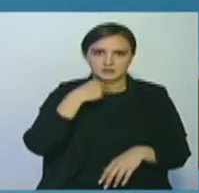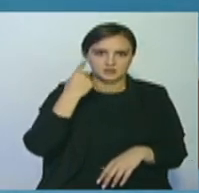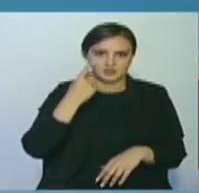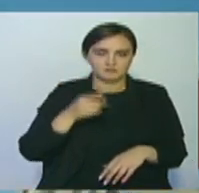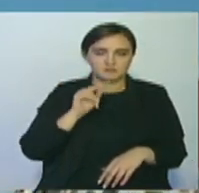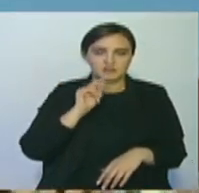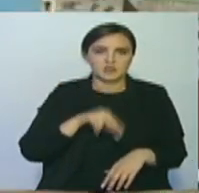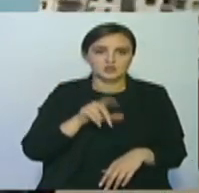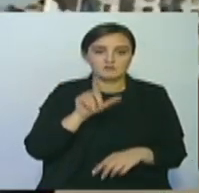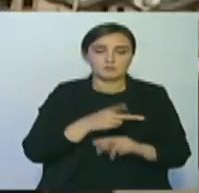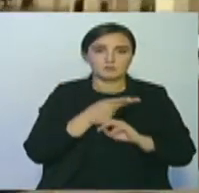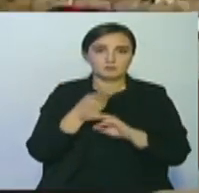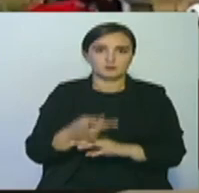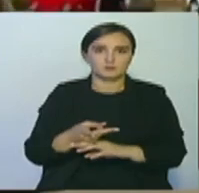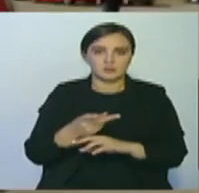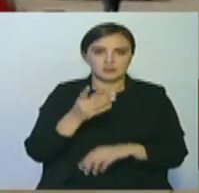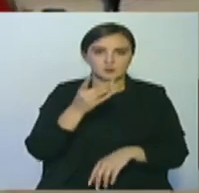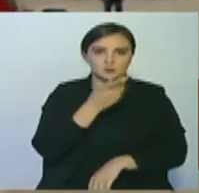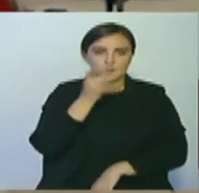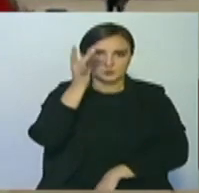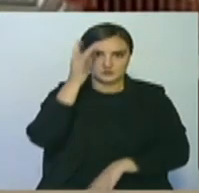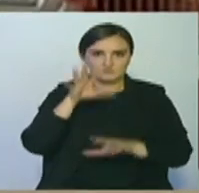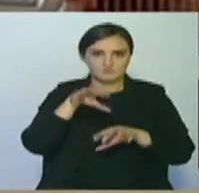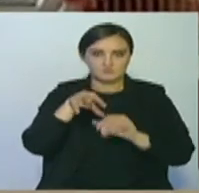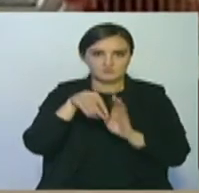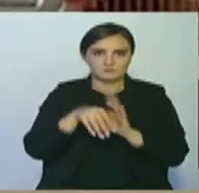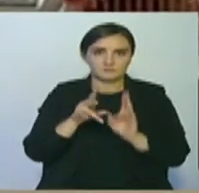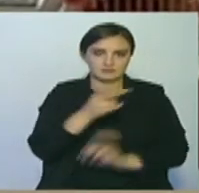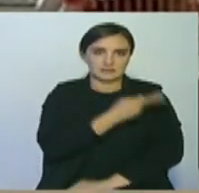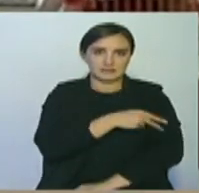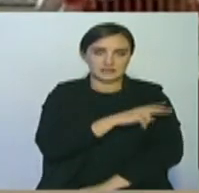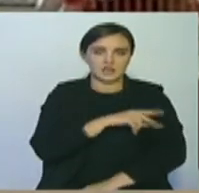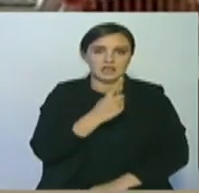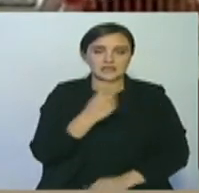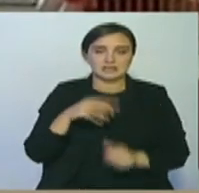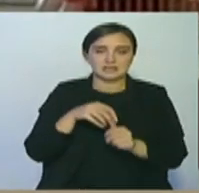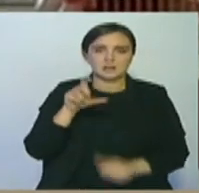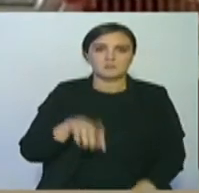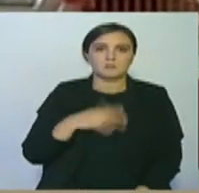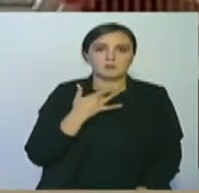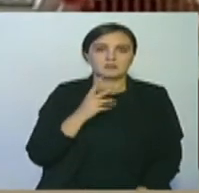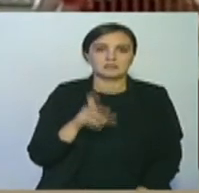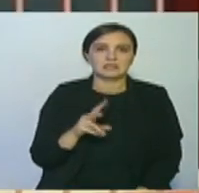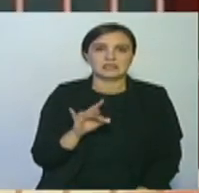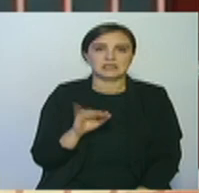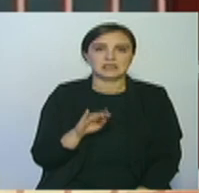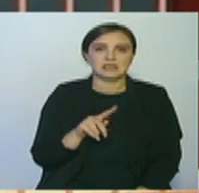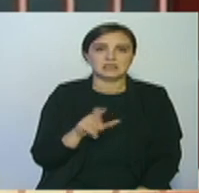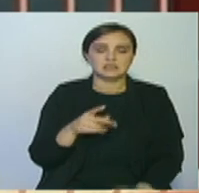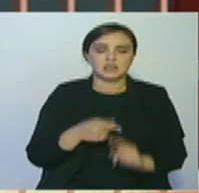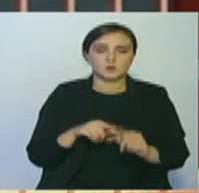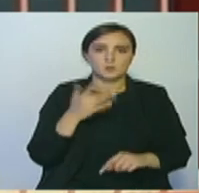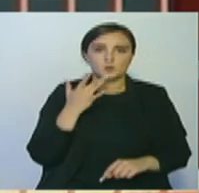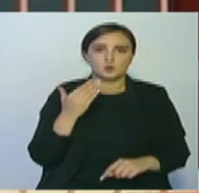მიყენებული, დაშავებული მოთავსებულია კლინიკა რუსთავში. ნაციონალური მოძრაობის ერთ-ერთი ლიდერი, მერობის კანდიდატი დავით კირკიტაძე აცხადებს, რომ ეს